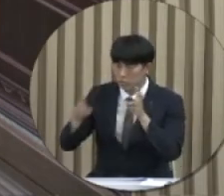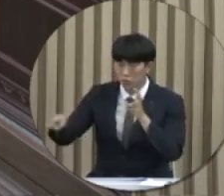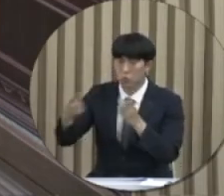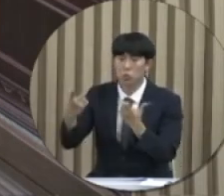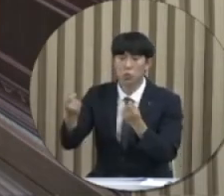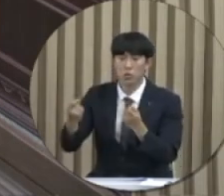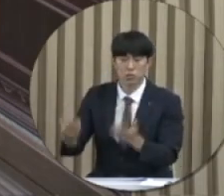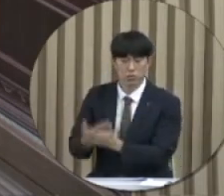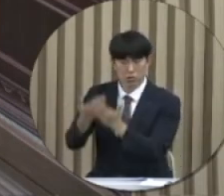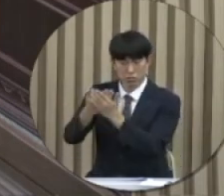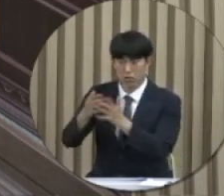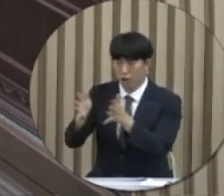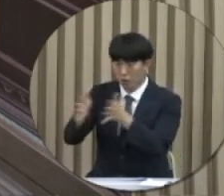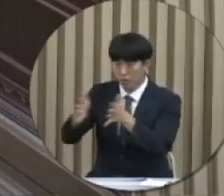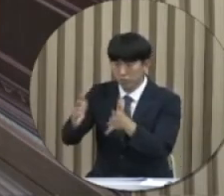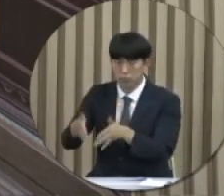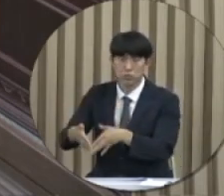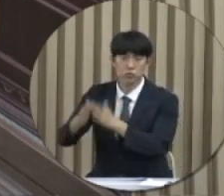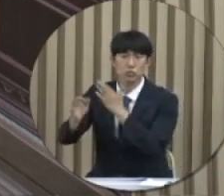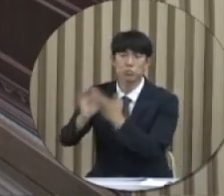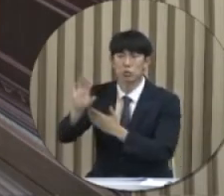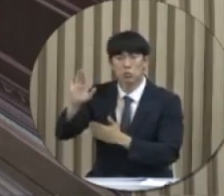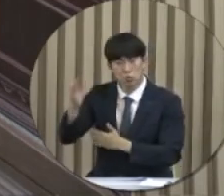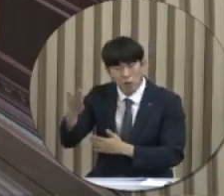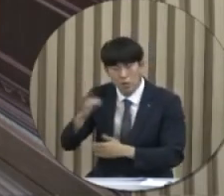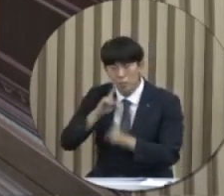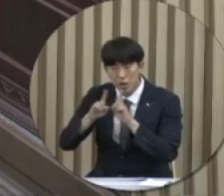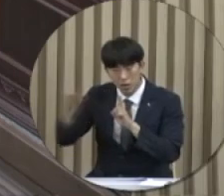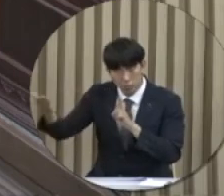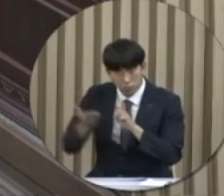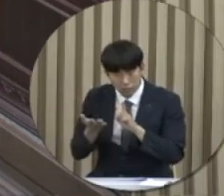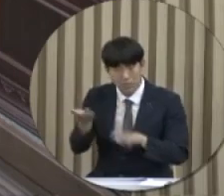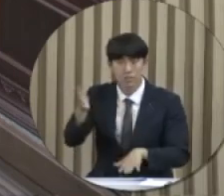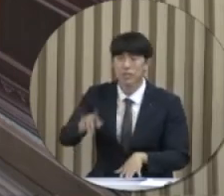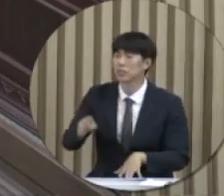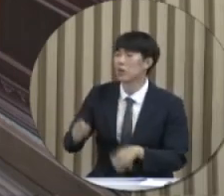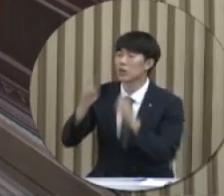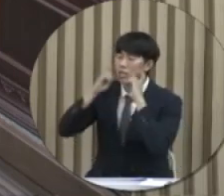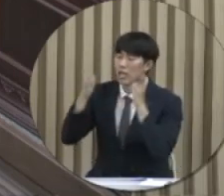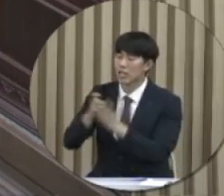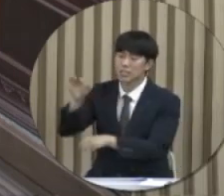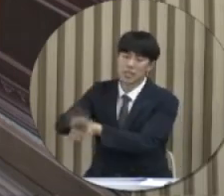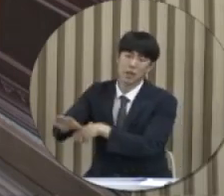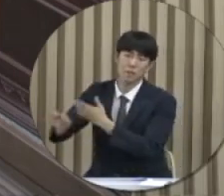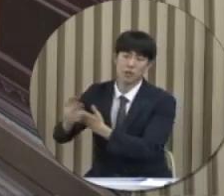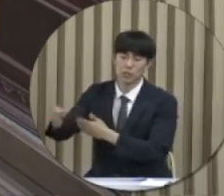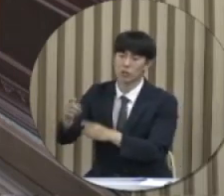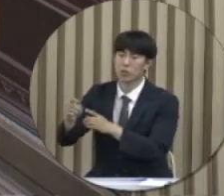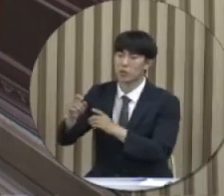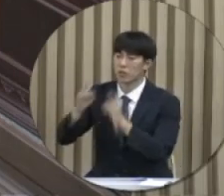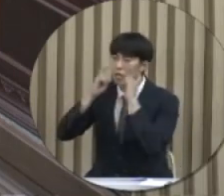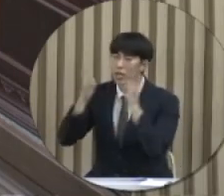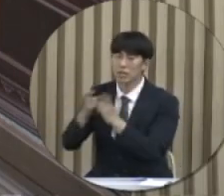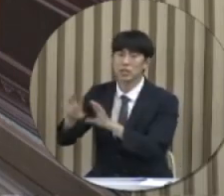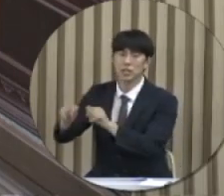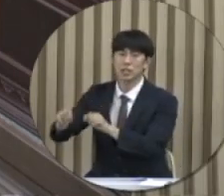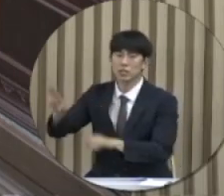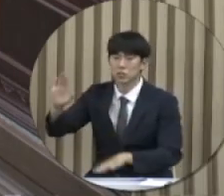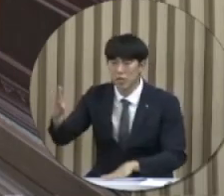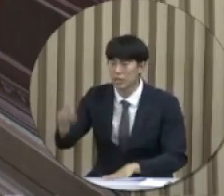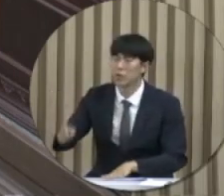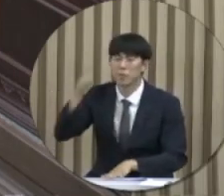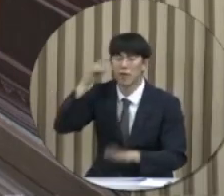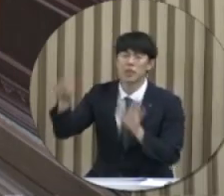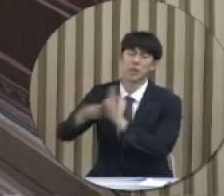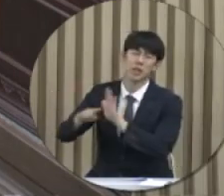개발하고 아파트를 중간에도 지면 된다라는 논리였고 근데 저희는 민간업자가 저걸 사들이면 민간의 땅이 됩니다. 그래서 그걸